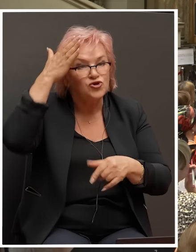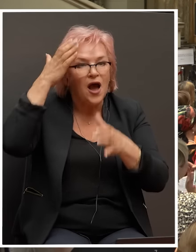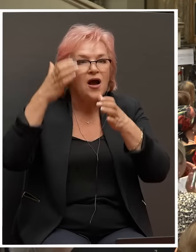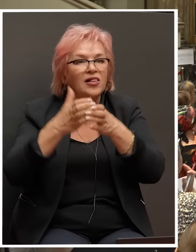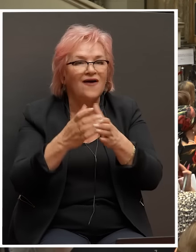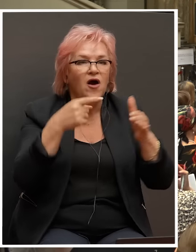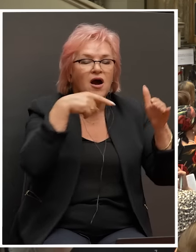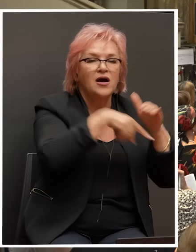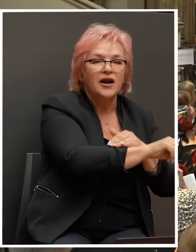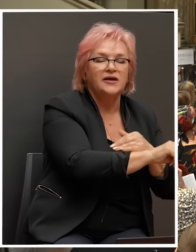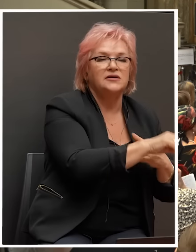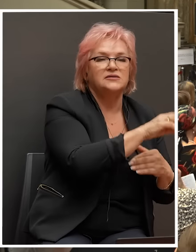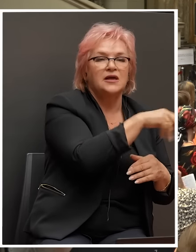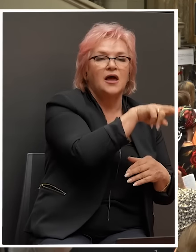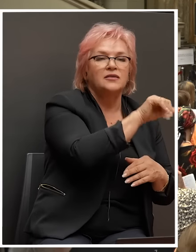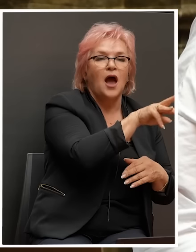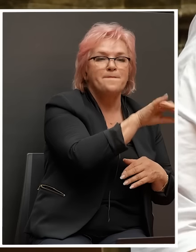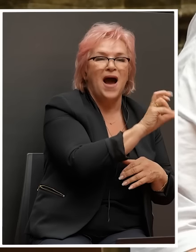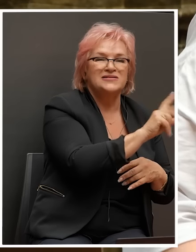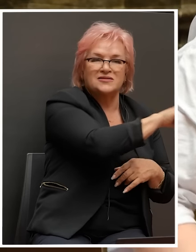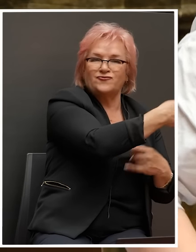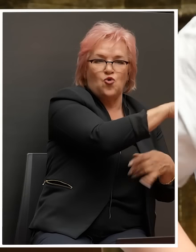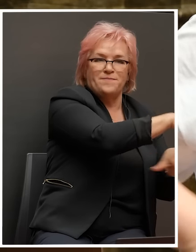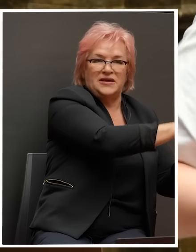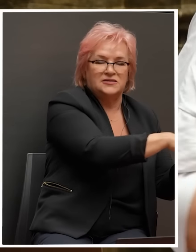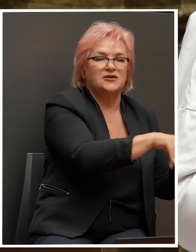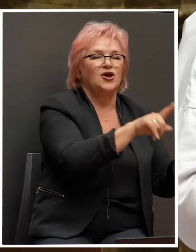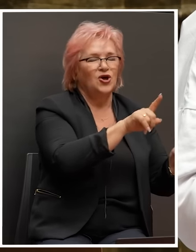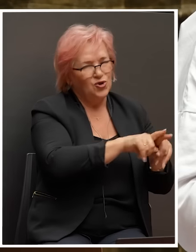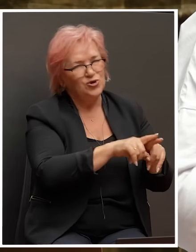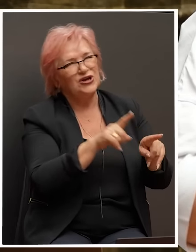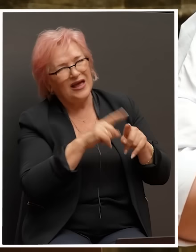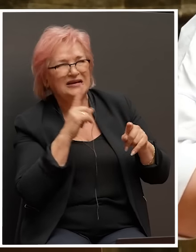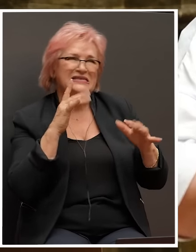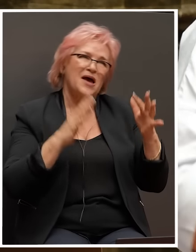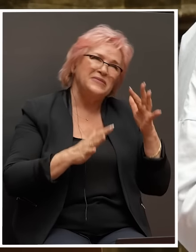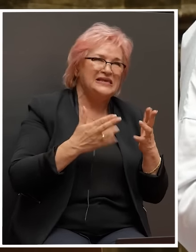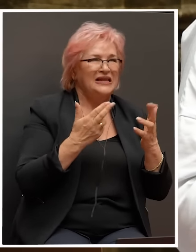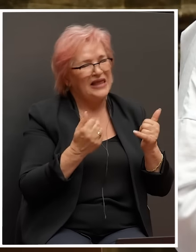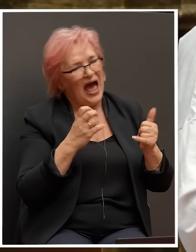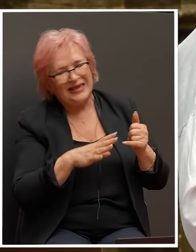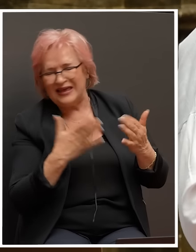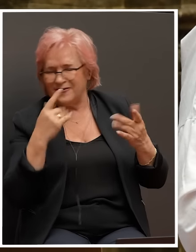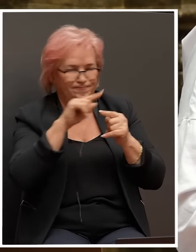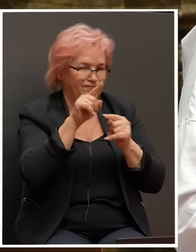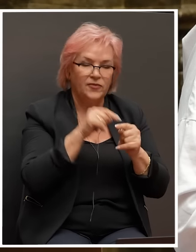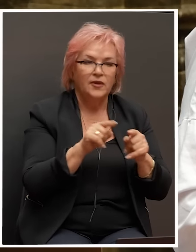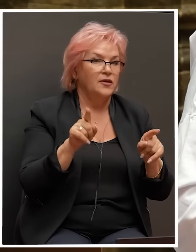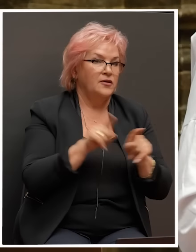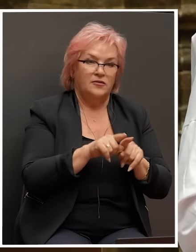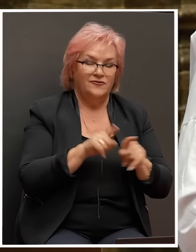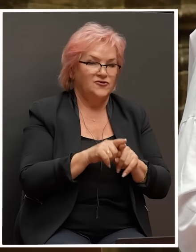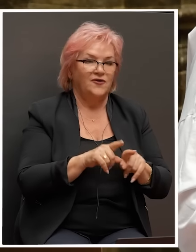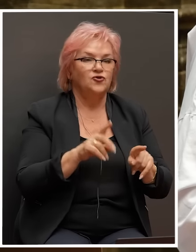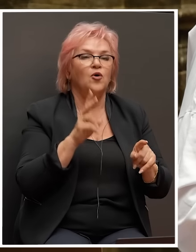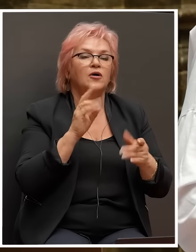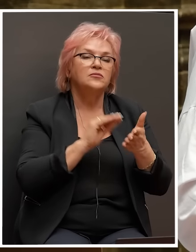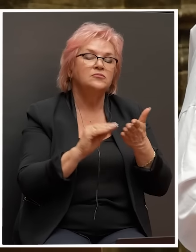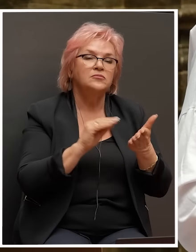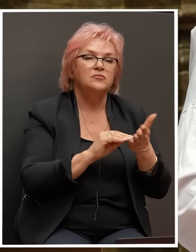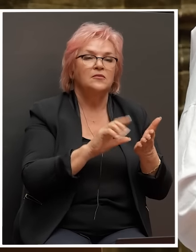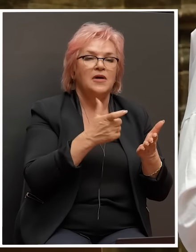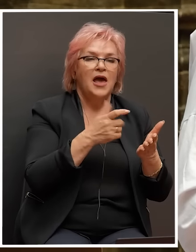хранится вообще-то в мечети Амиида в Дамаске. Ну, тоже такое достаточно сомнительное утверждение, но тем не менее Умберто Эко, остроумец, в свое время